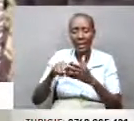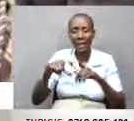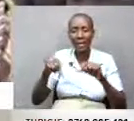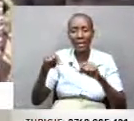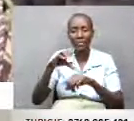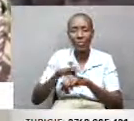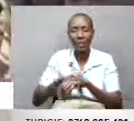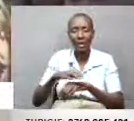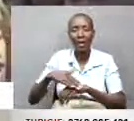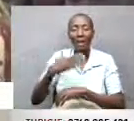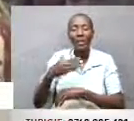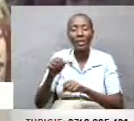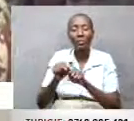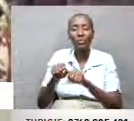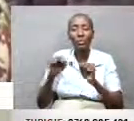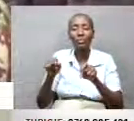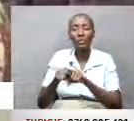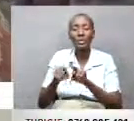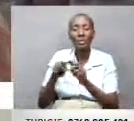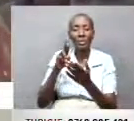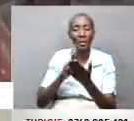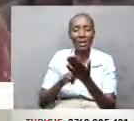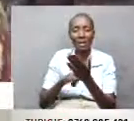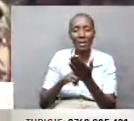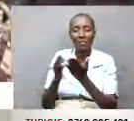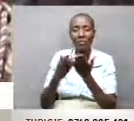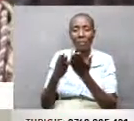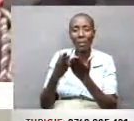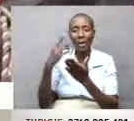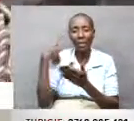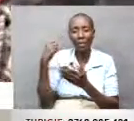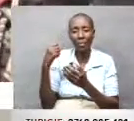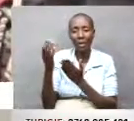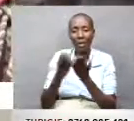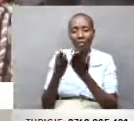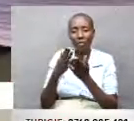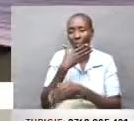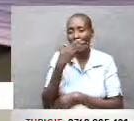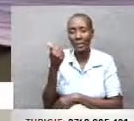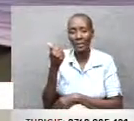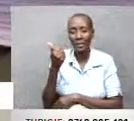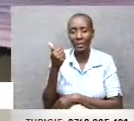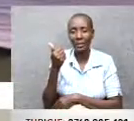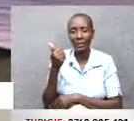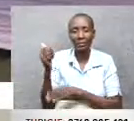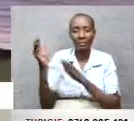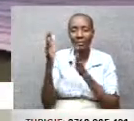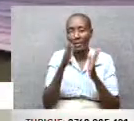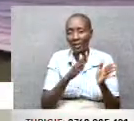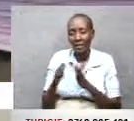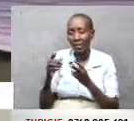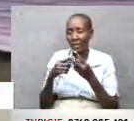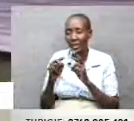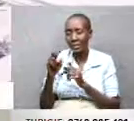ya hapo tutawasajili kwa huduma namba, huduma namba kwa huduma bora. Huduma namba kwa nini? Mpango huu ulingoananga tarehe